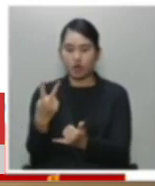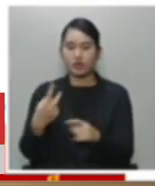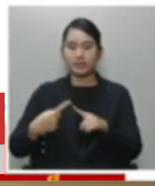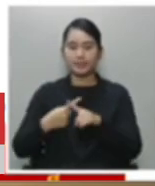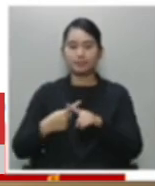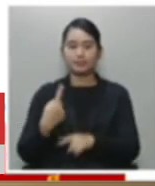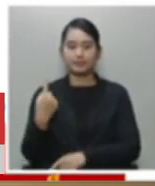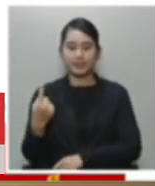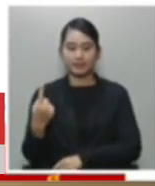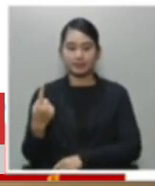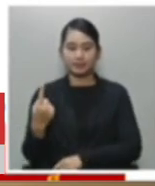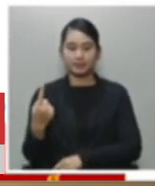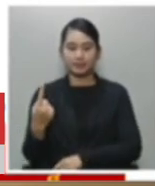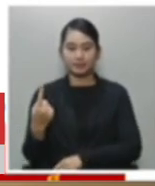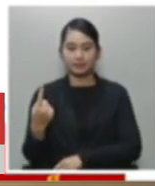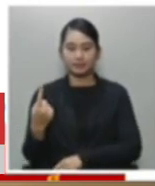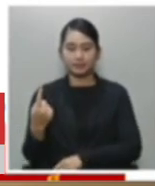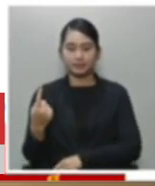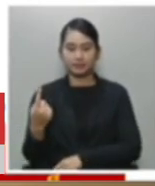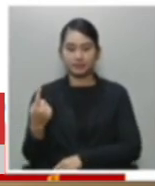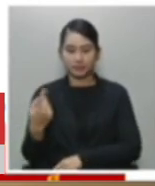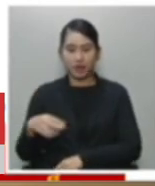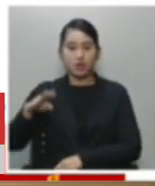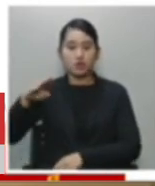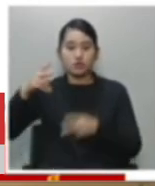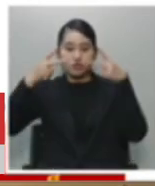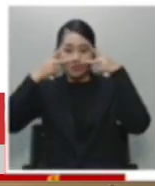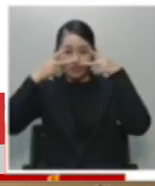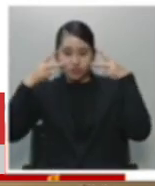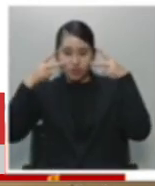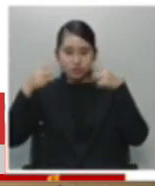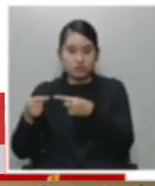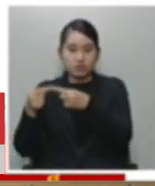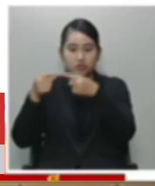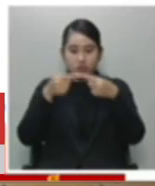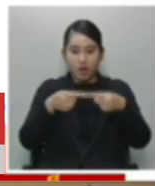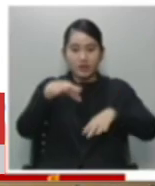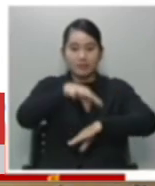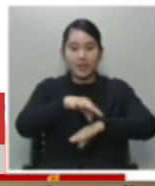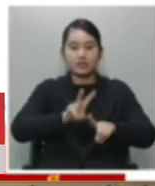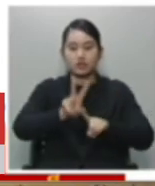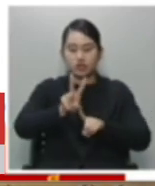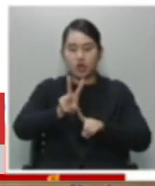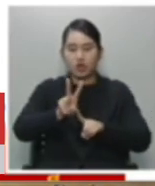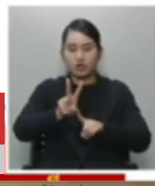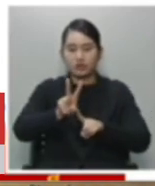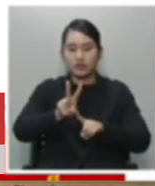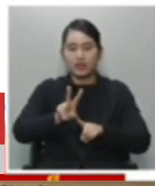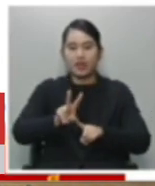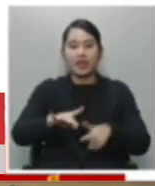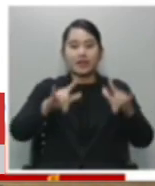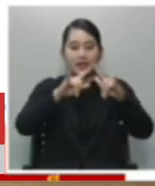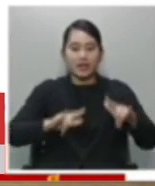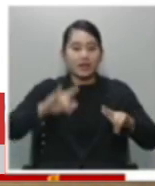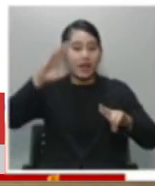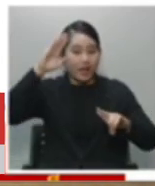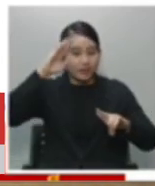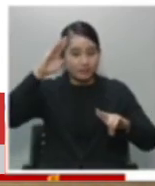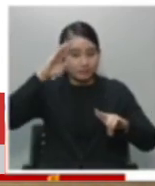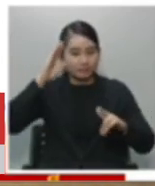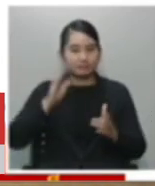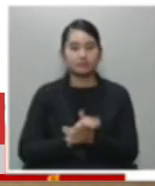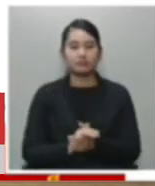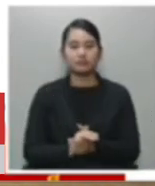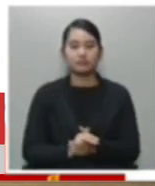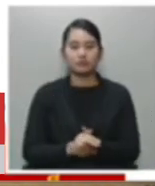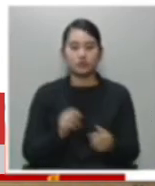ายจากนั้นคนร้ายได้เดินทางไปจุดที่2ที่ค่ายสุรธรรมพิทักษ์อยู่ในบริเว